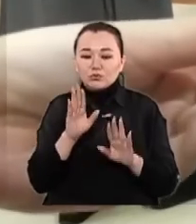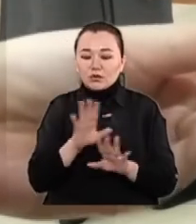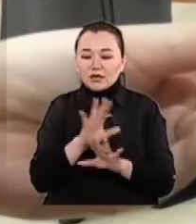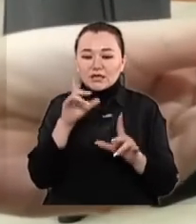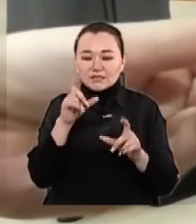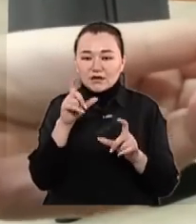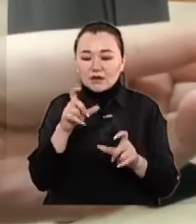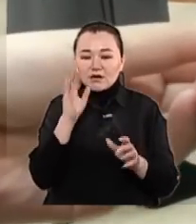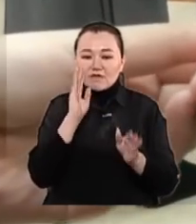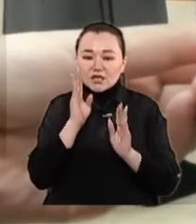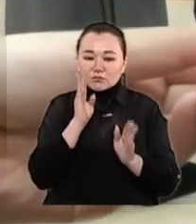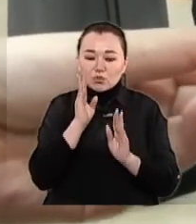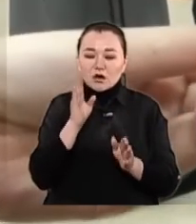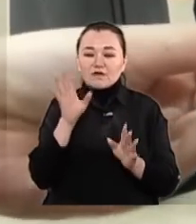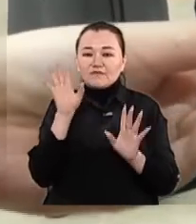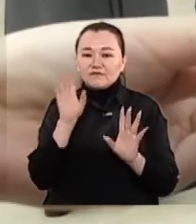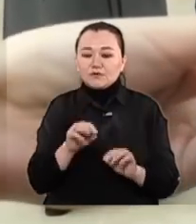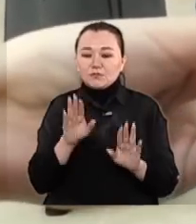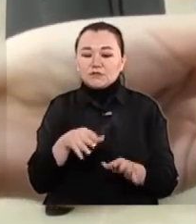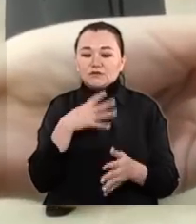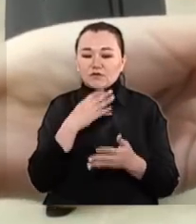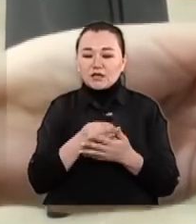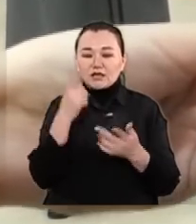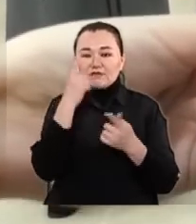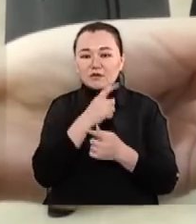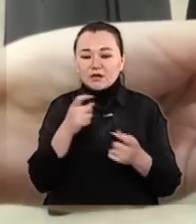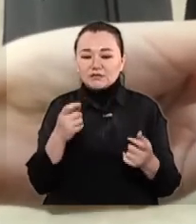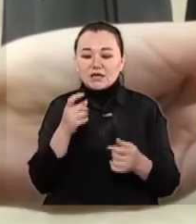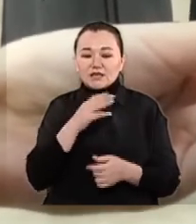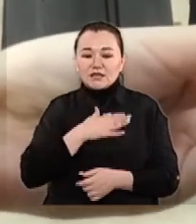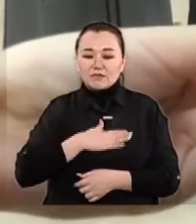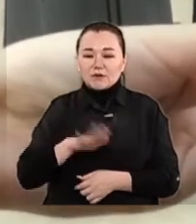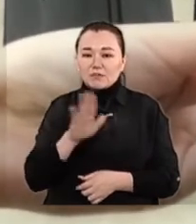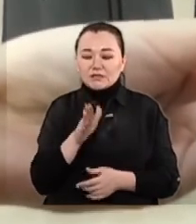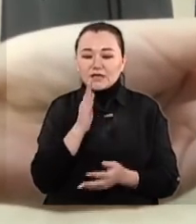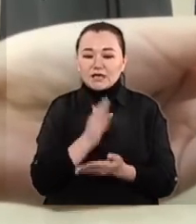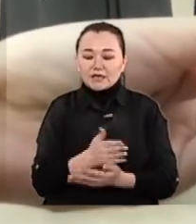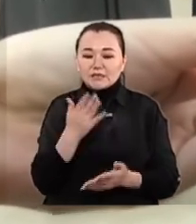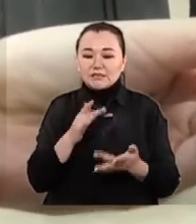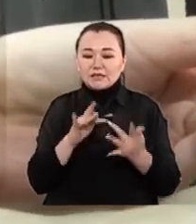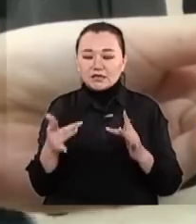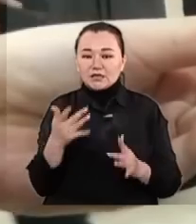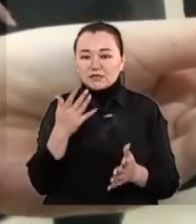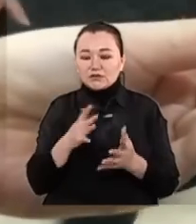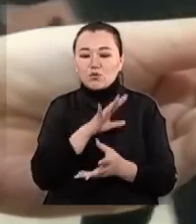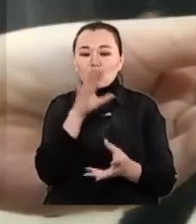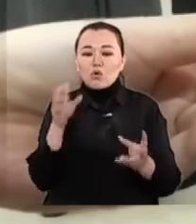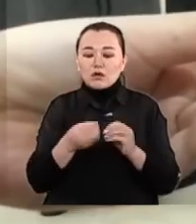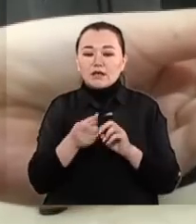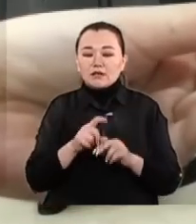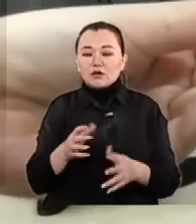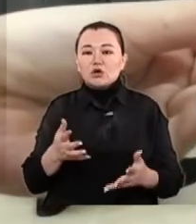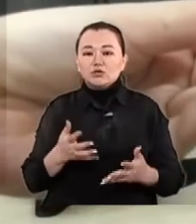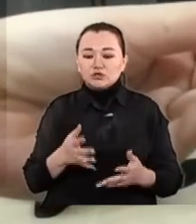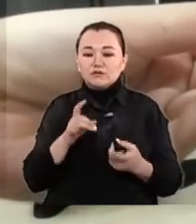Instagram болсын, Facebook болсын, барлық жерде өзіне жағымсыз ақпарат болады. Бұл жалпылама, егер де интернет жүйесін алатын болсаңыз. Сондықтан да әрине